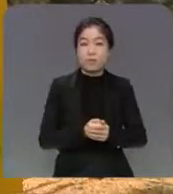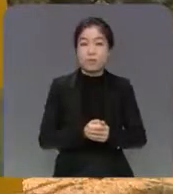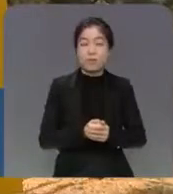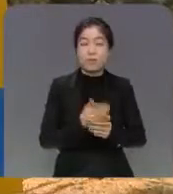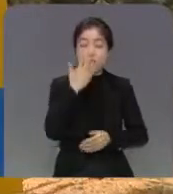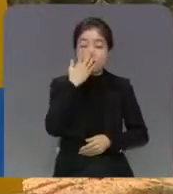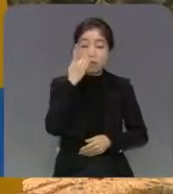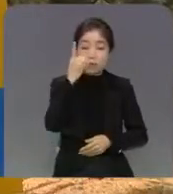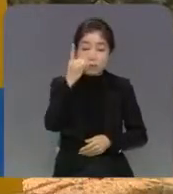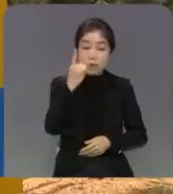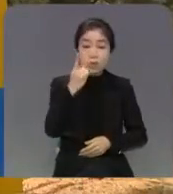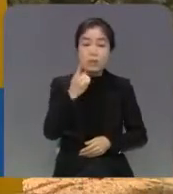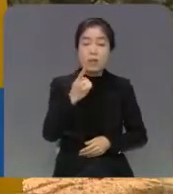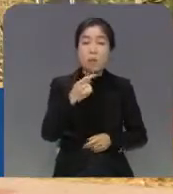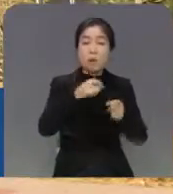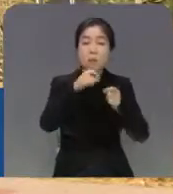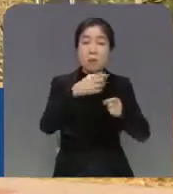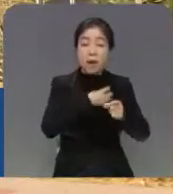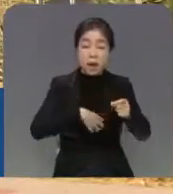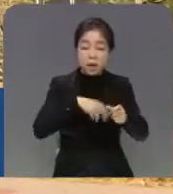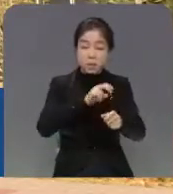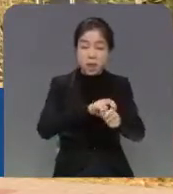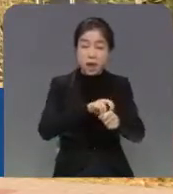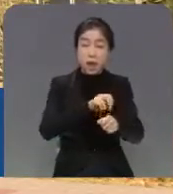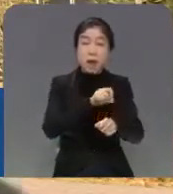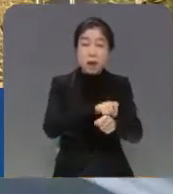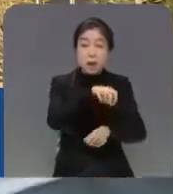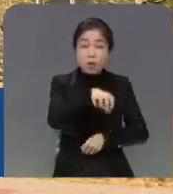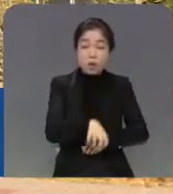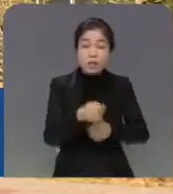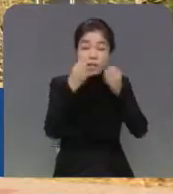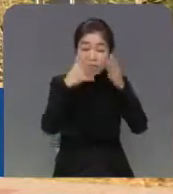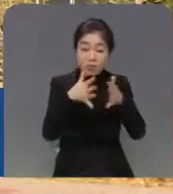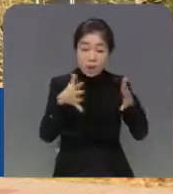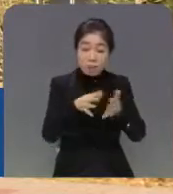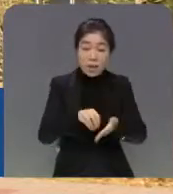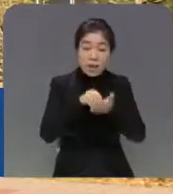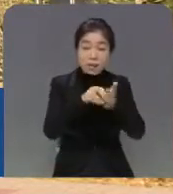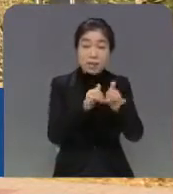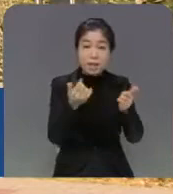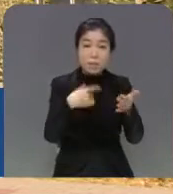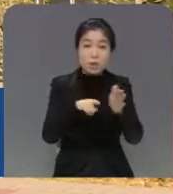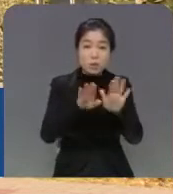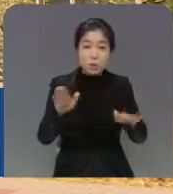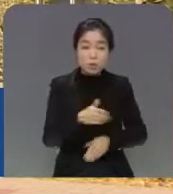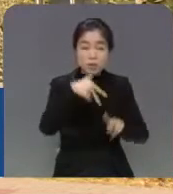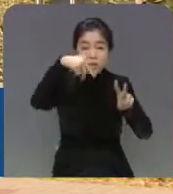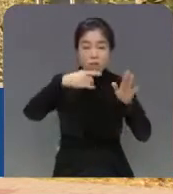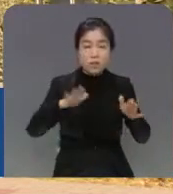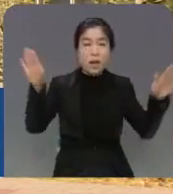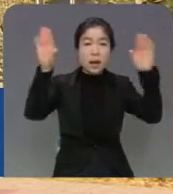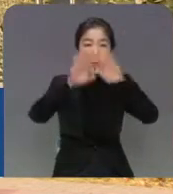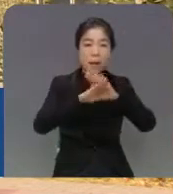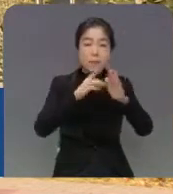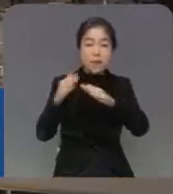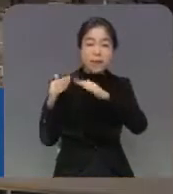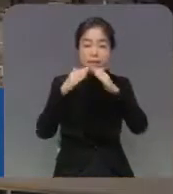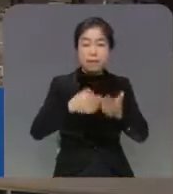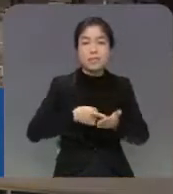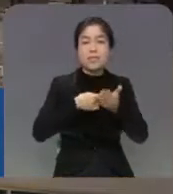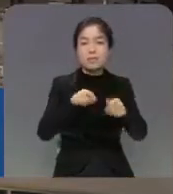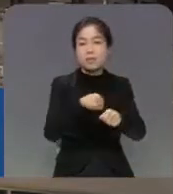순천시 해룡면 신대출장소가 신규 아파트 단지 입주민들을 위해 오늘부터 2주 동안 야간 전입신고 특별기간을